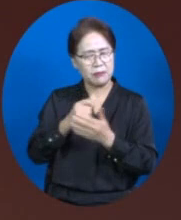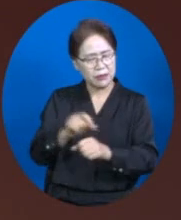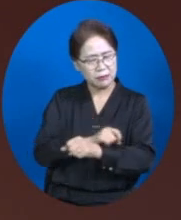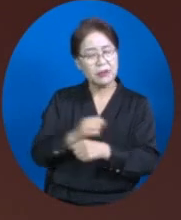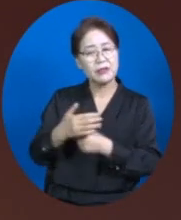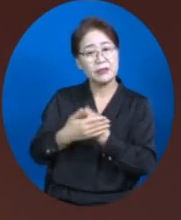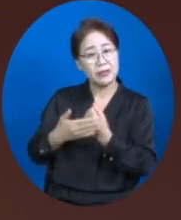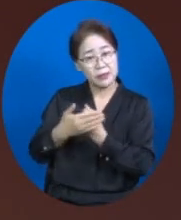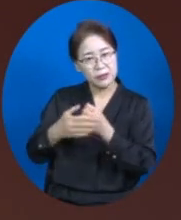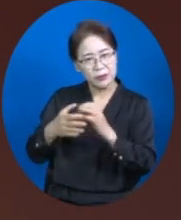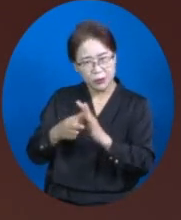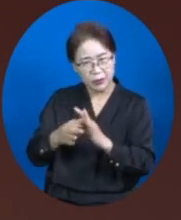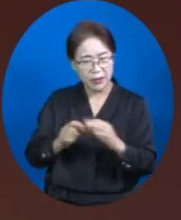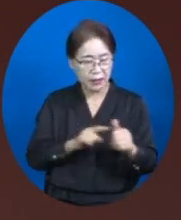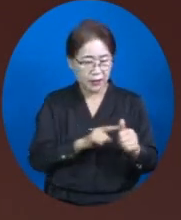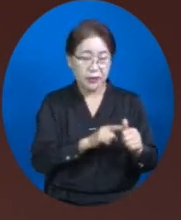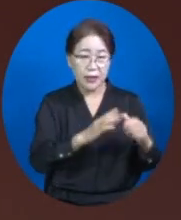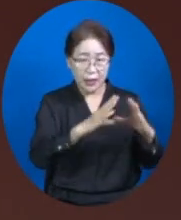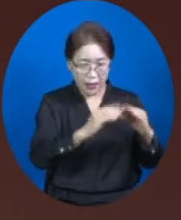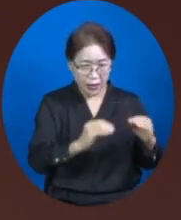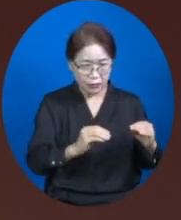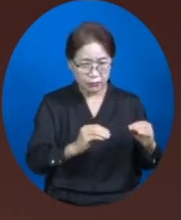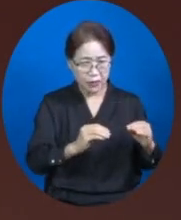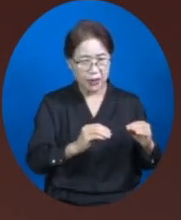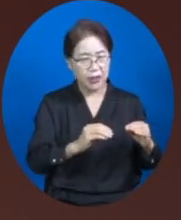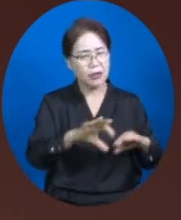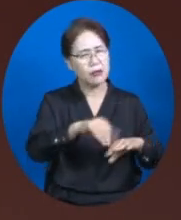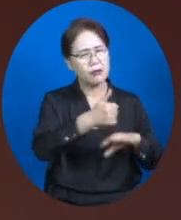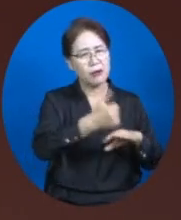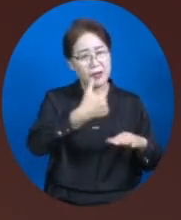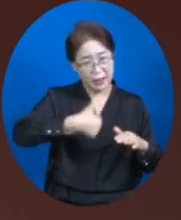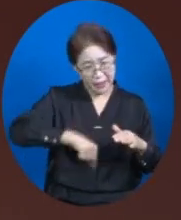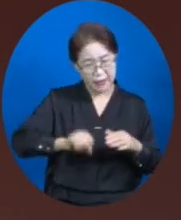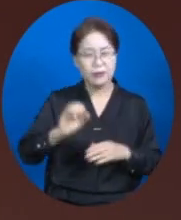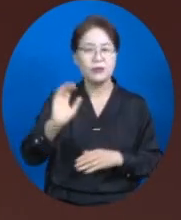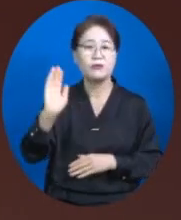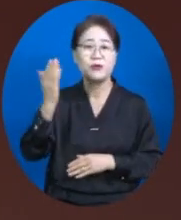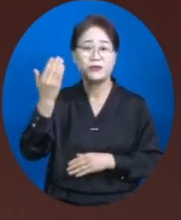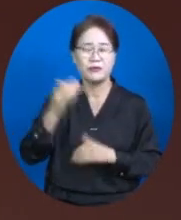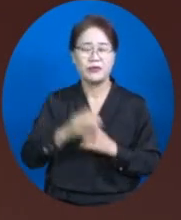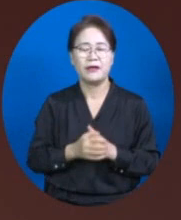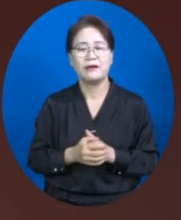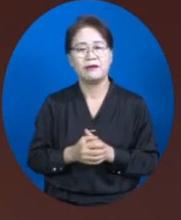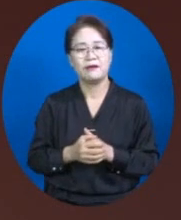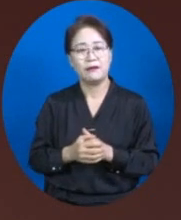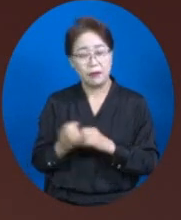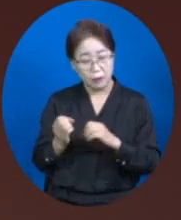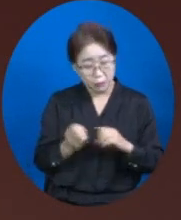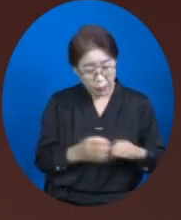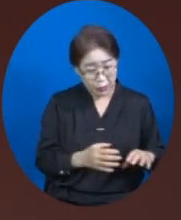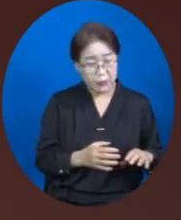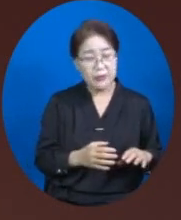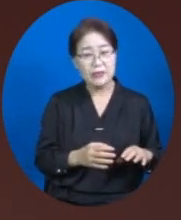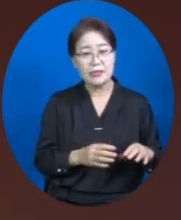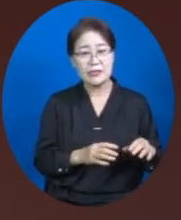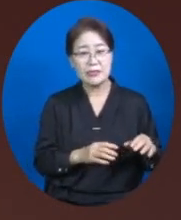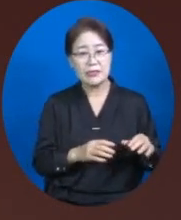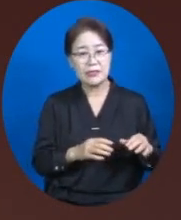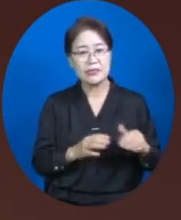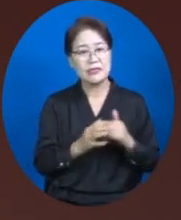도우심으로 인해서 그런 애굽의 왕자가 되었습니다 여러분 버려진 아이가